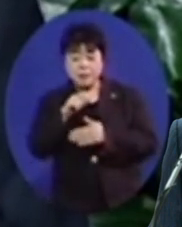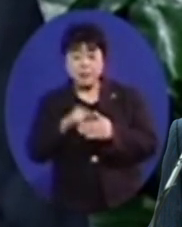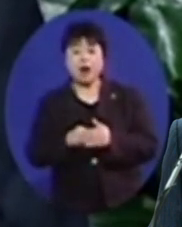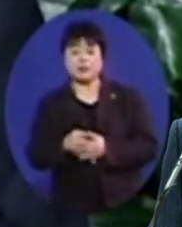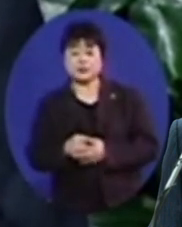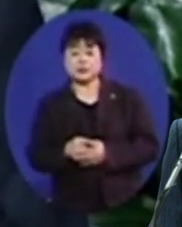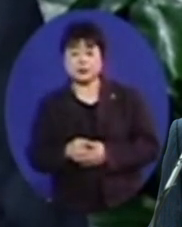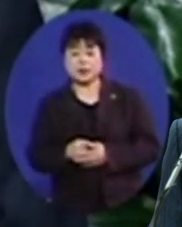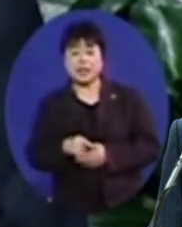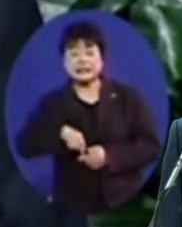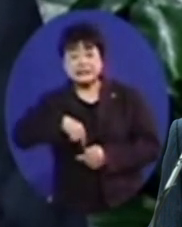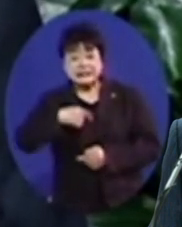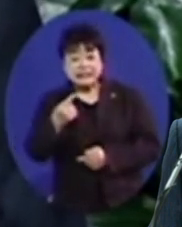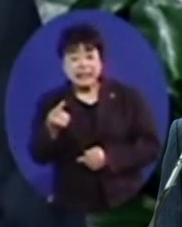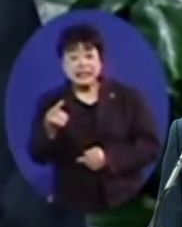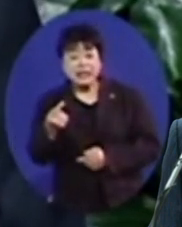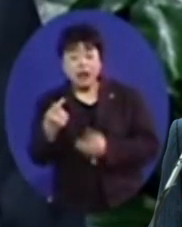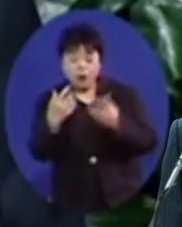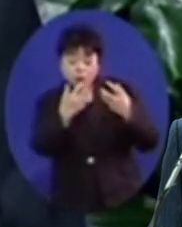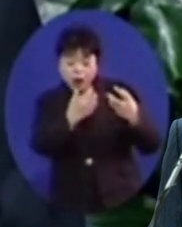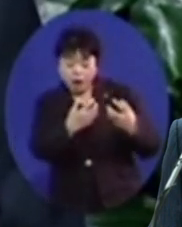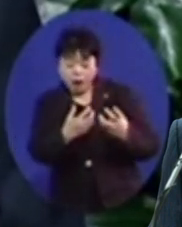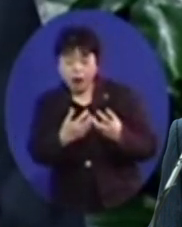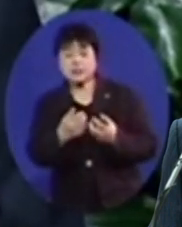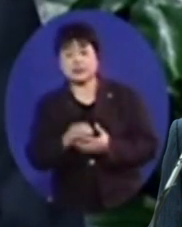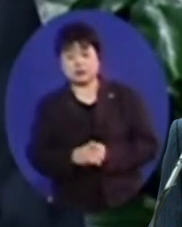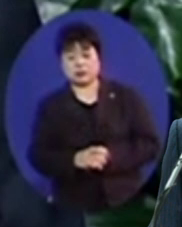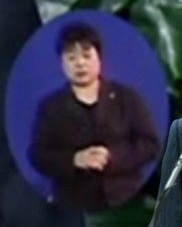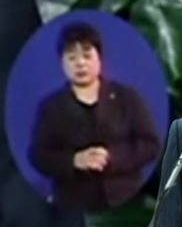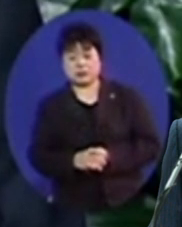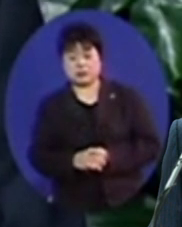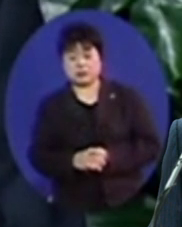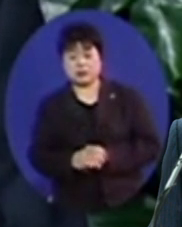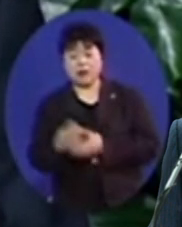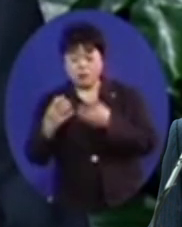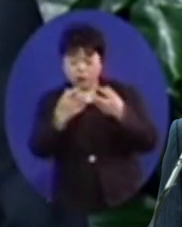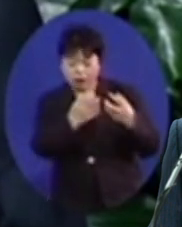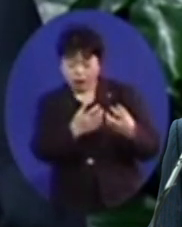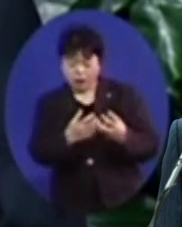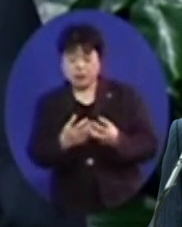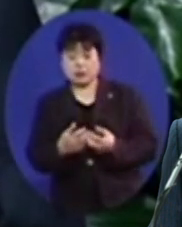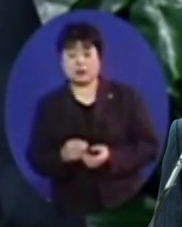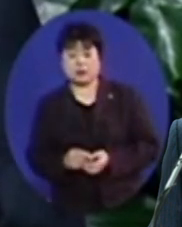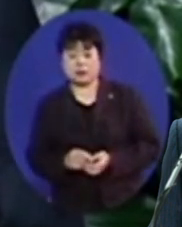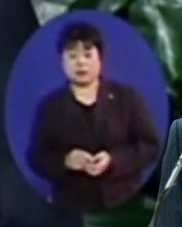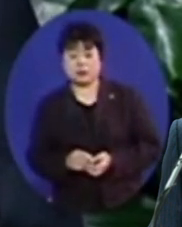공간을 보면 마음의 공간의 집에 자기가 방마다 꽉 들어차 있고 저